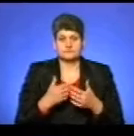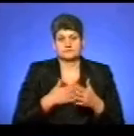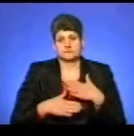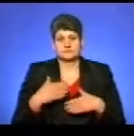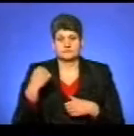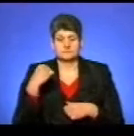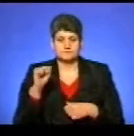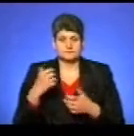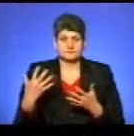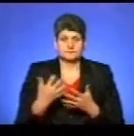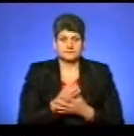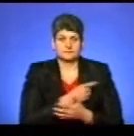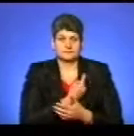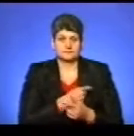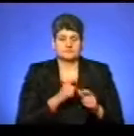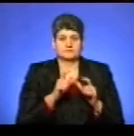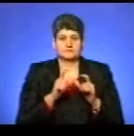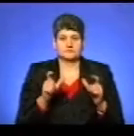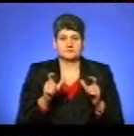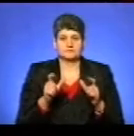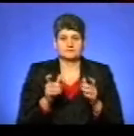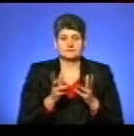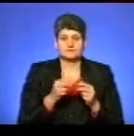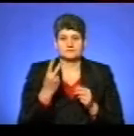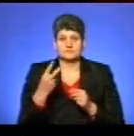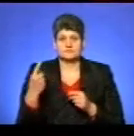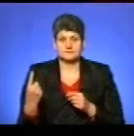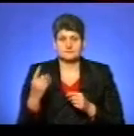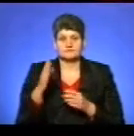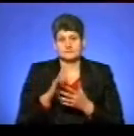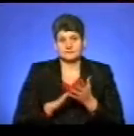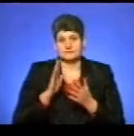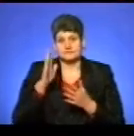Ми виграли медичний коледж з рахунком 2-1. Далі будемо тільки на перемогу.